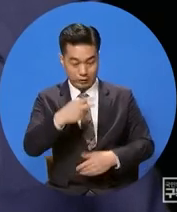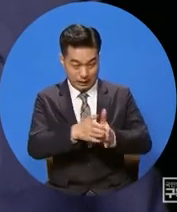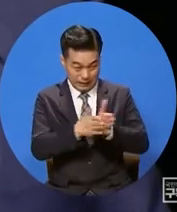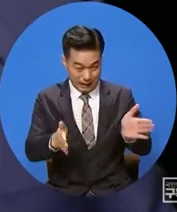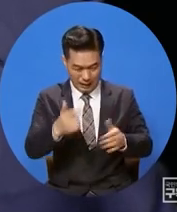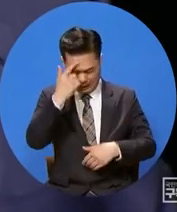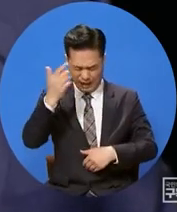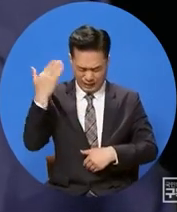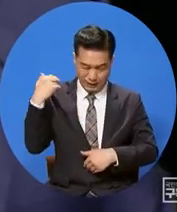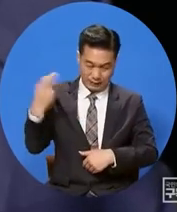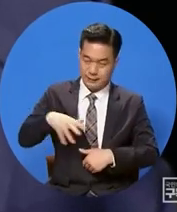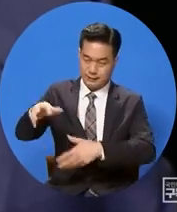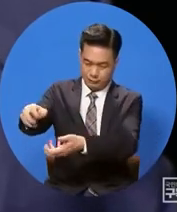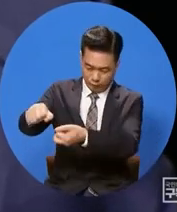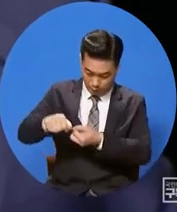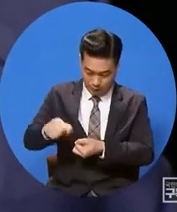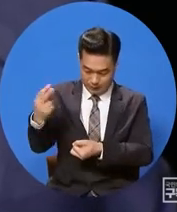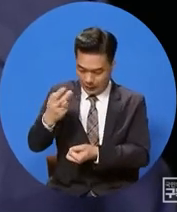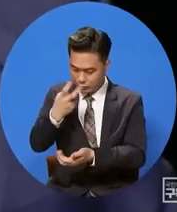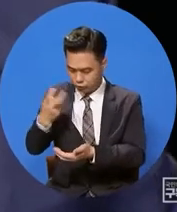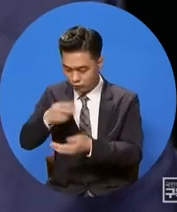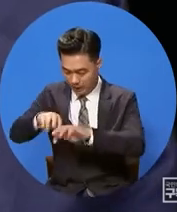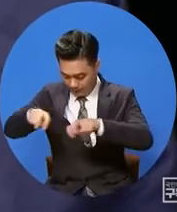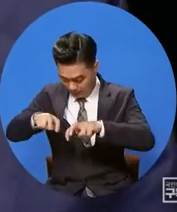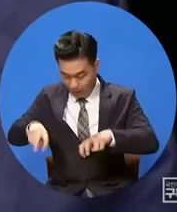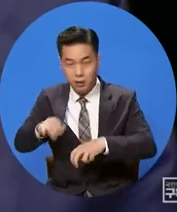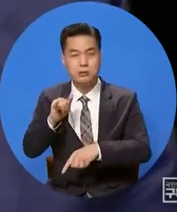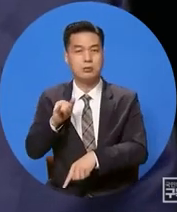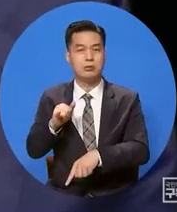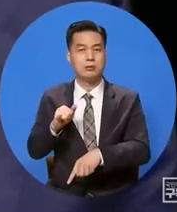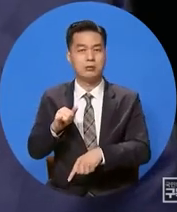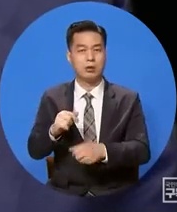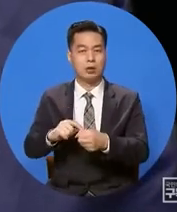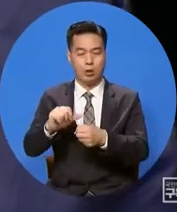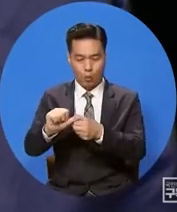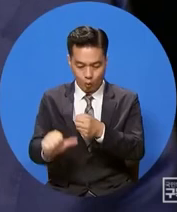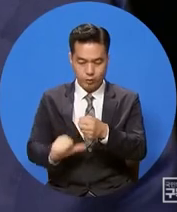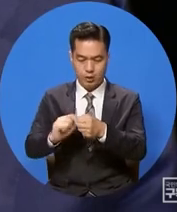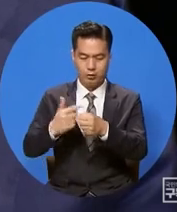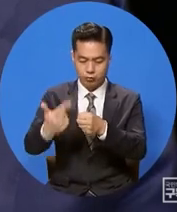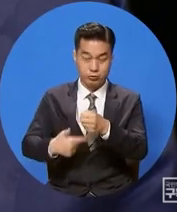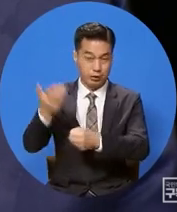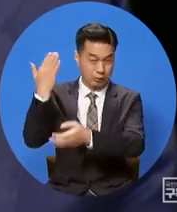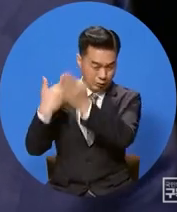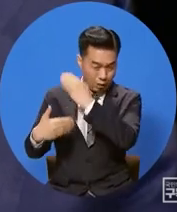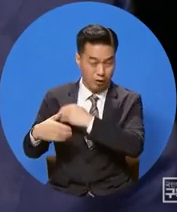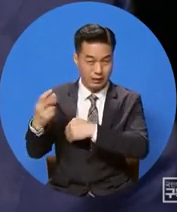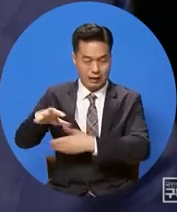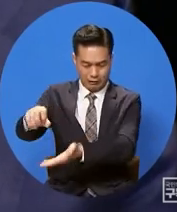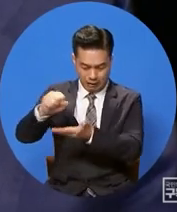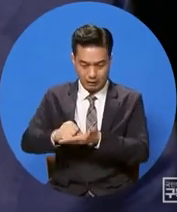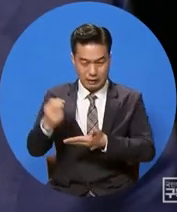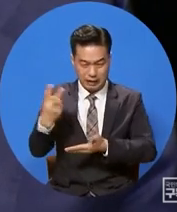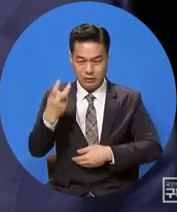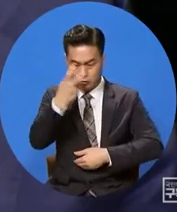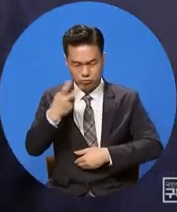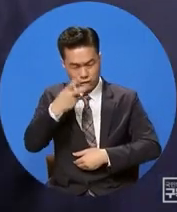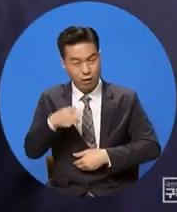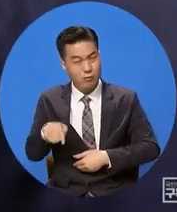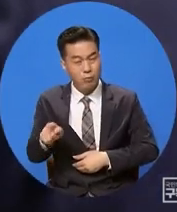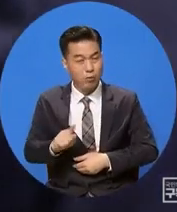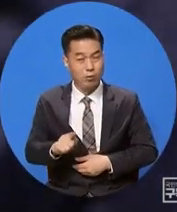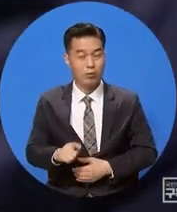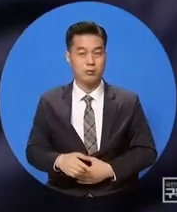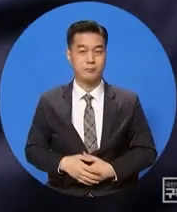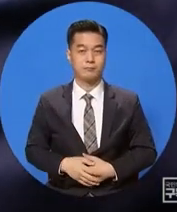거를 끄집어내서 다시 수사를 하고 그런 일이 보통 있습니까? 5, 6년 전에 사건을 꺼내갖고 다시 수사하는 법이 있습니까? 아니, 윤